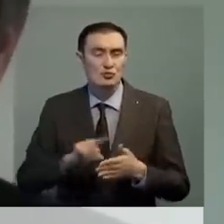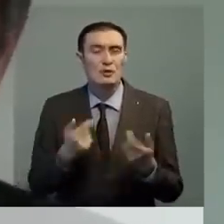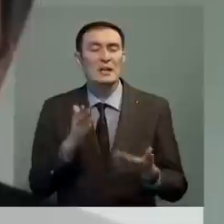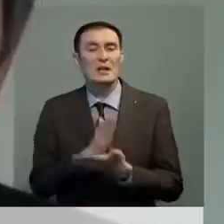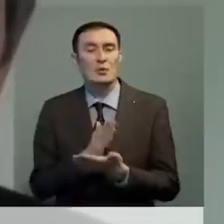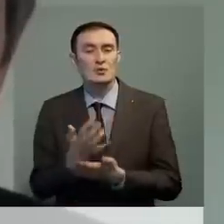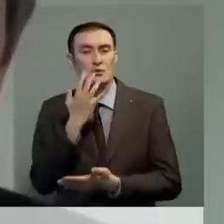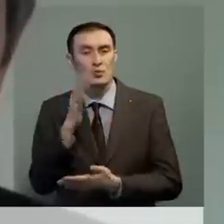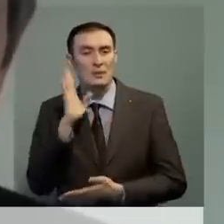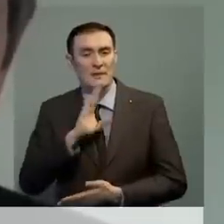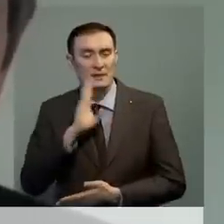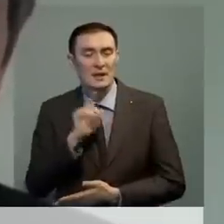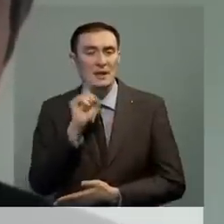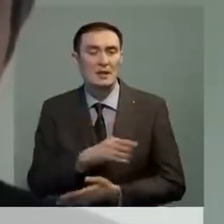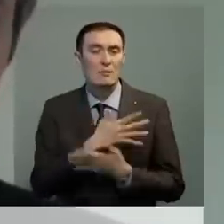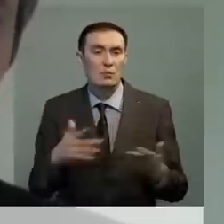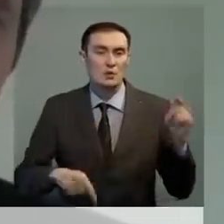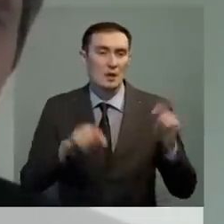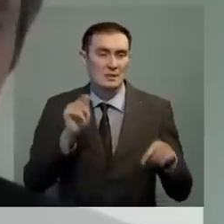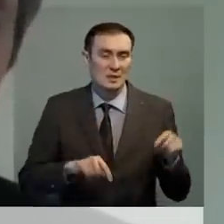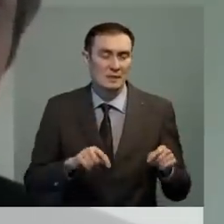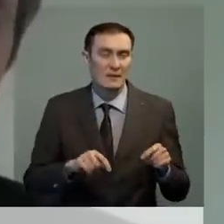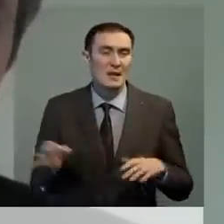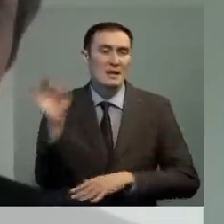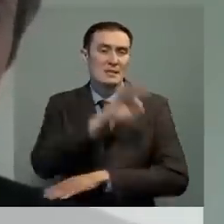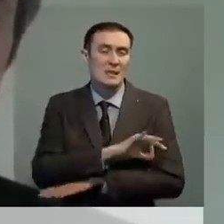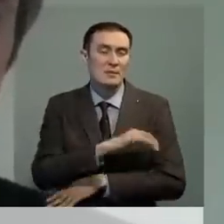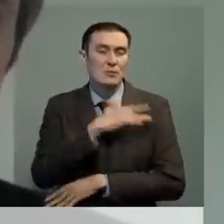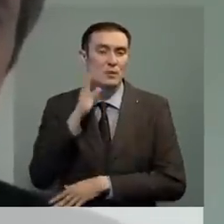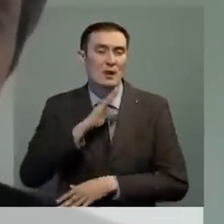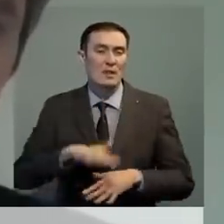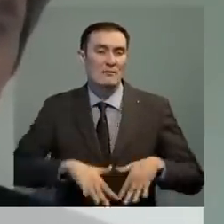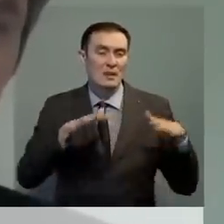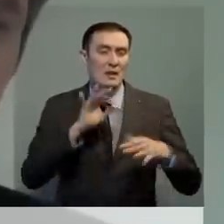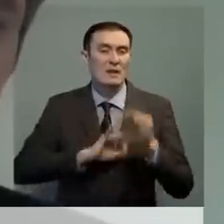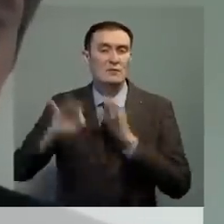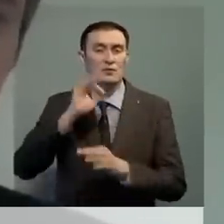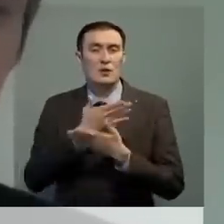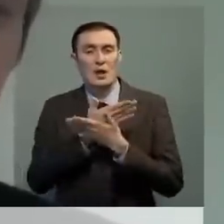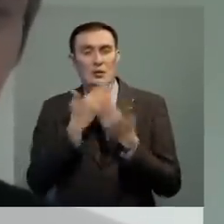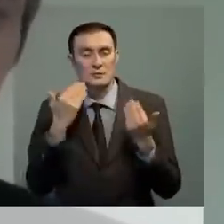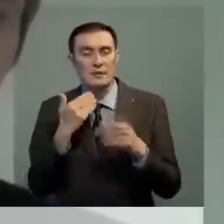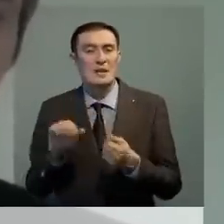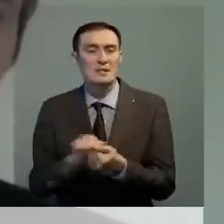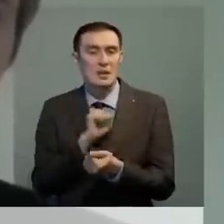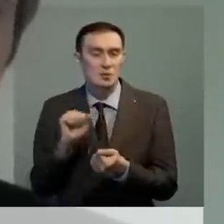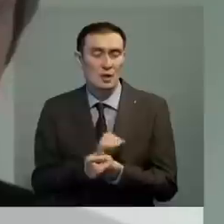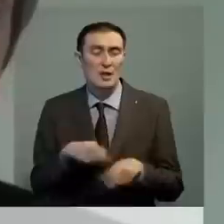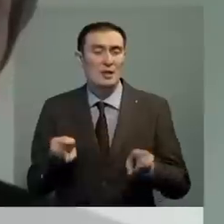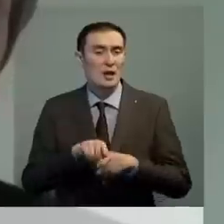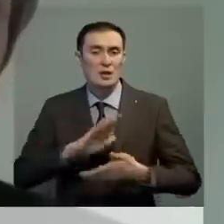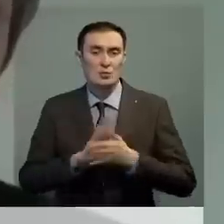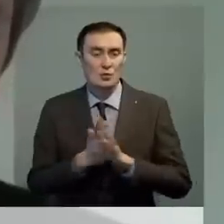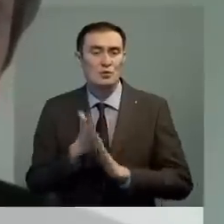находится теплая вода, там и больше осадков. На западе много наводнений, а на востоке отсутствие осадков и засуха. Такая